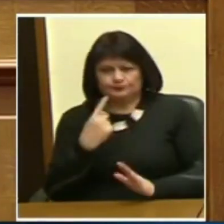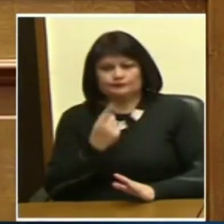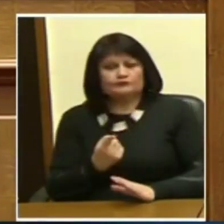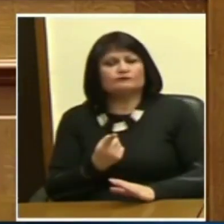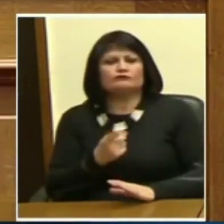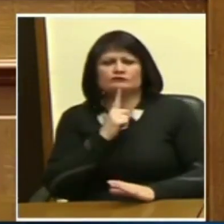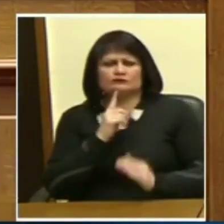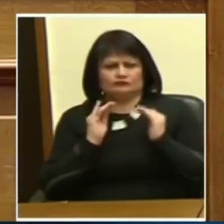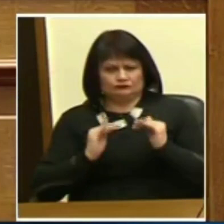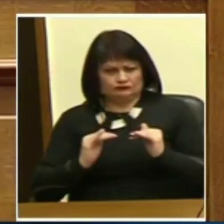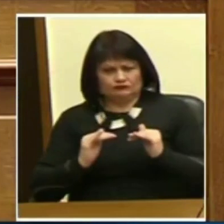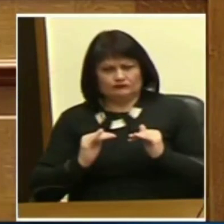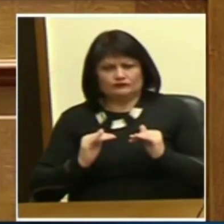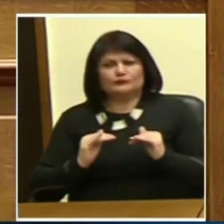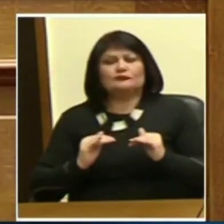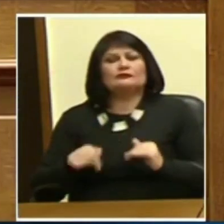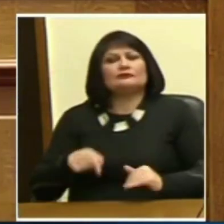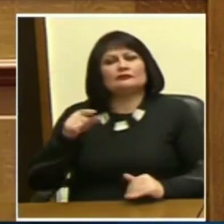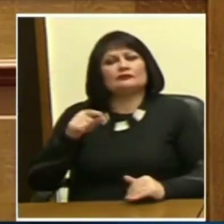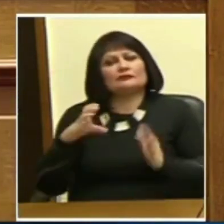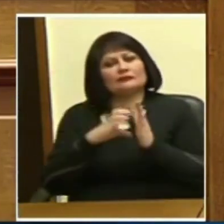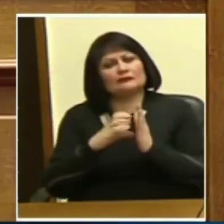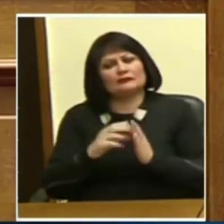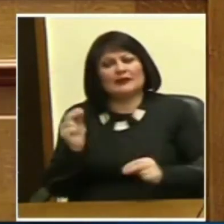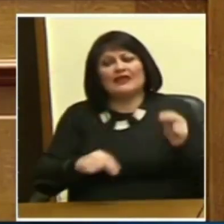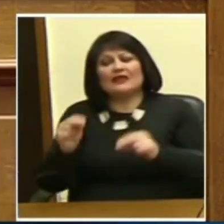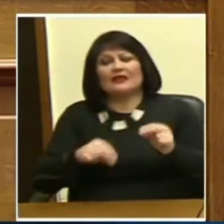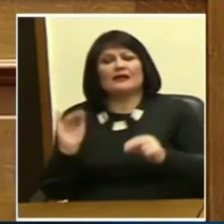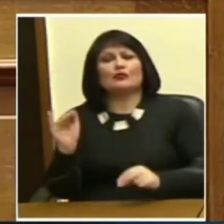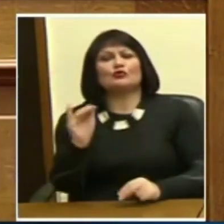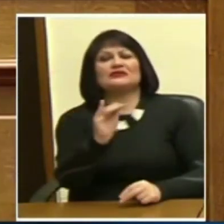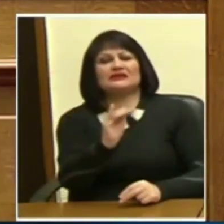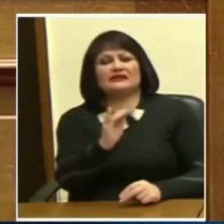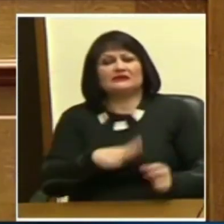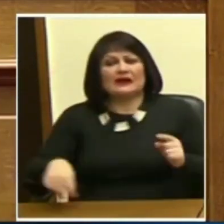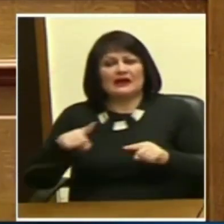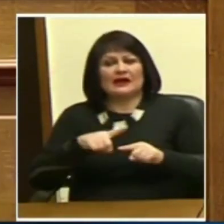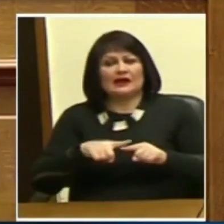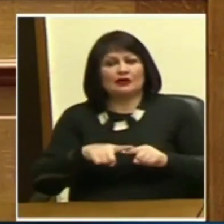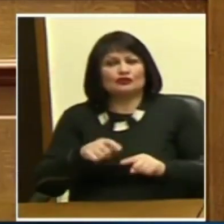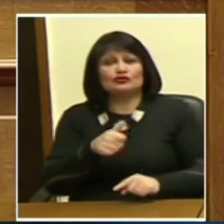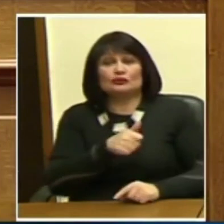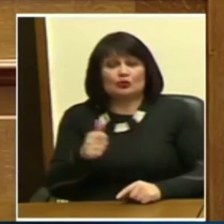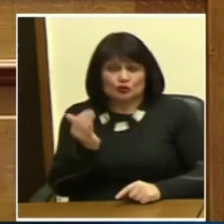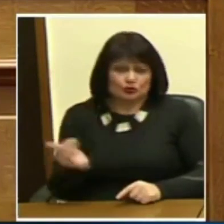ισχύει σήμερα το παραπάνω άρθρο, το δημοψήφισμα προκυρήσεται μόνο από τα ψηλά.